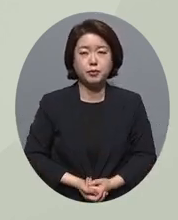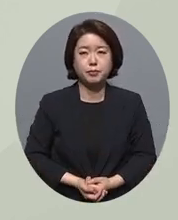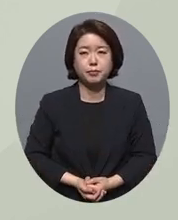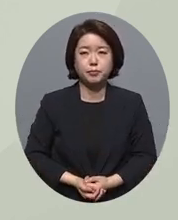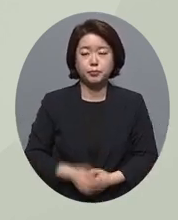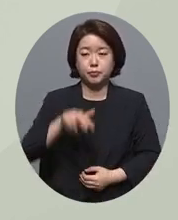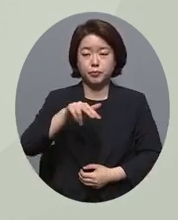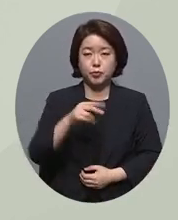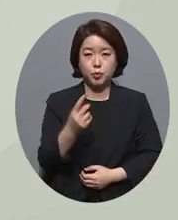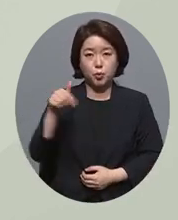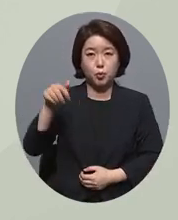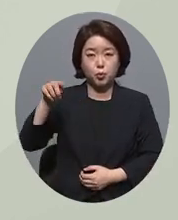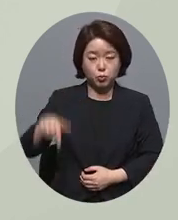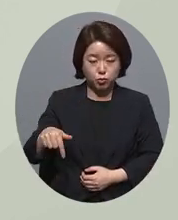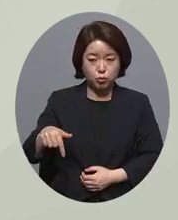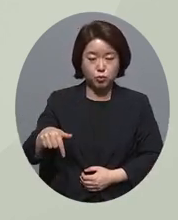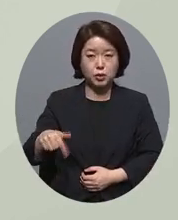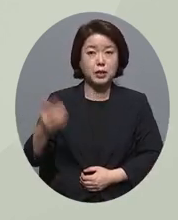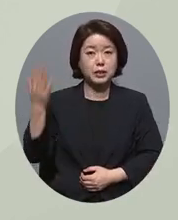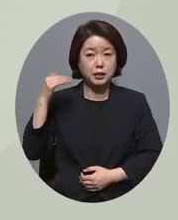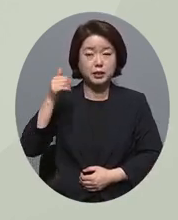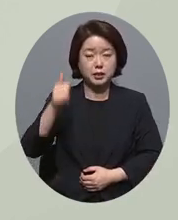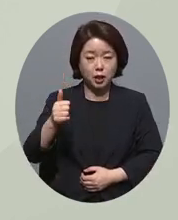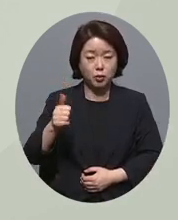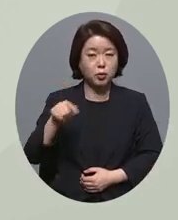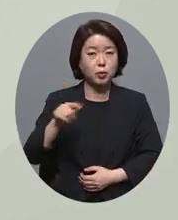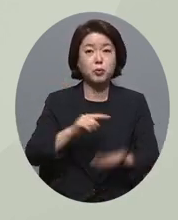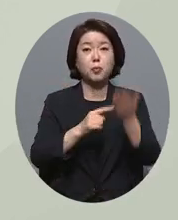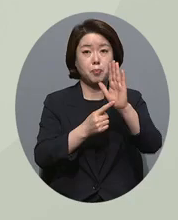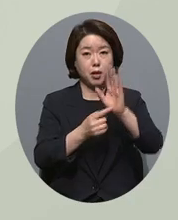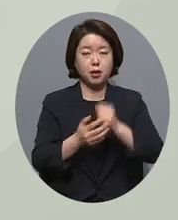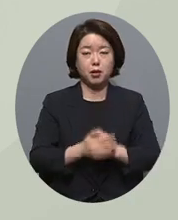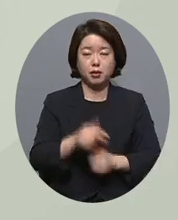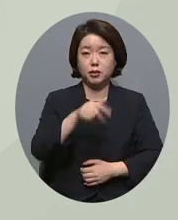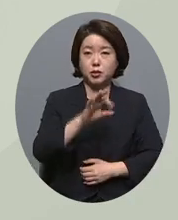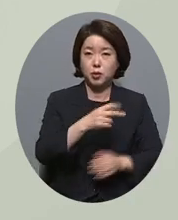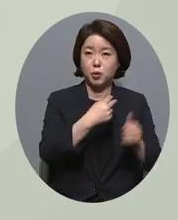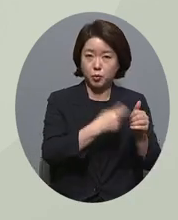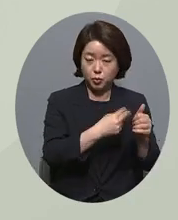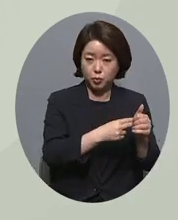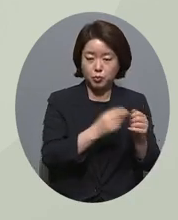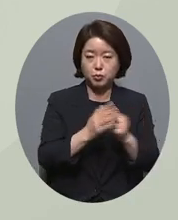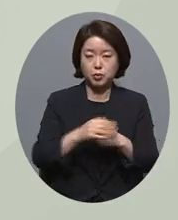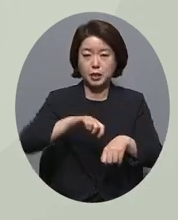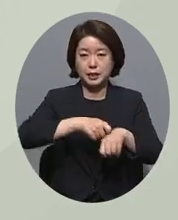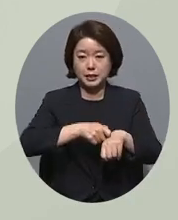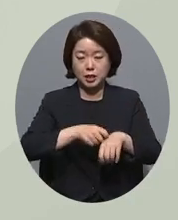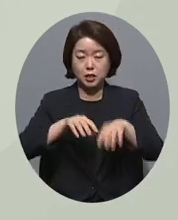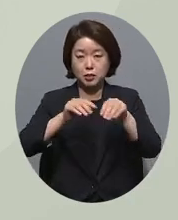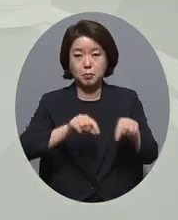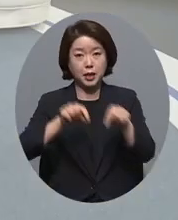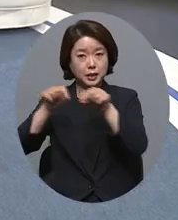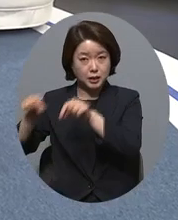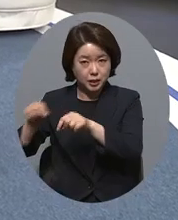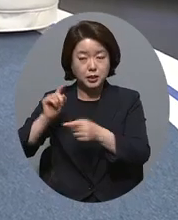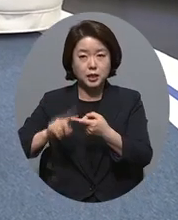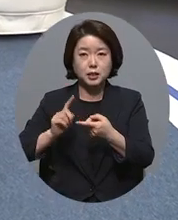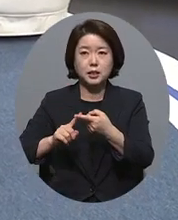조국전 장관도 여기서 등장을 했습니다 뭐 정종 교수의 형 집행 정지의